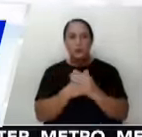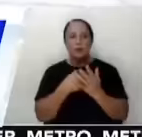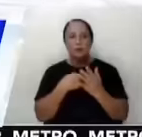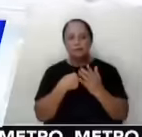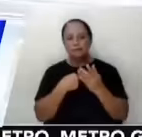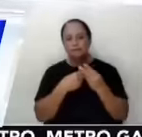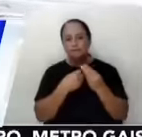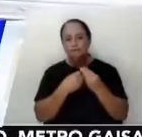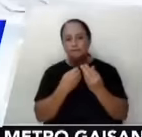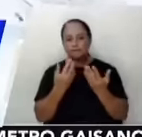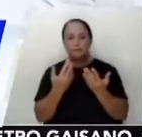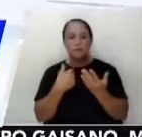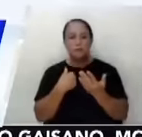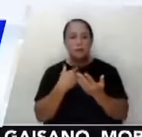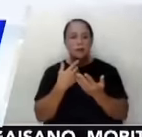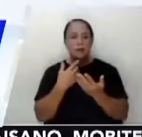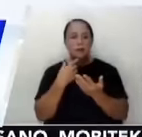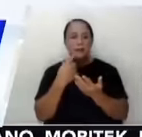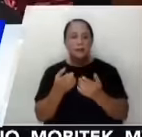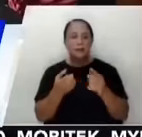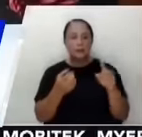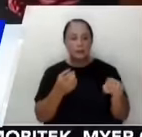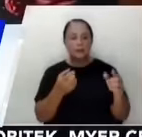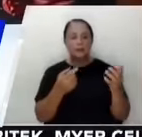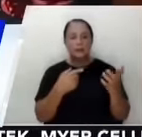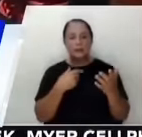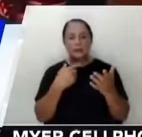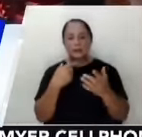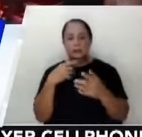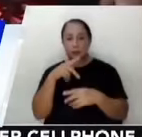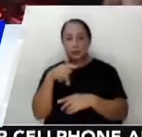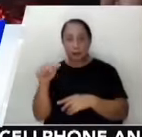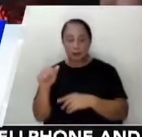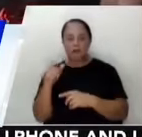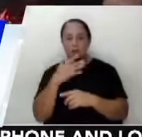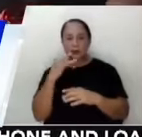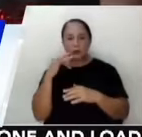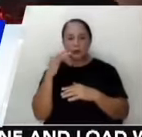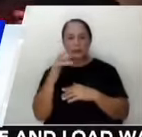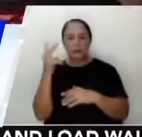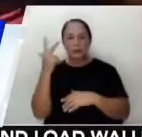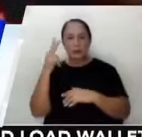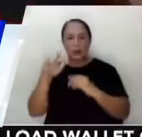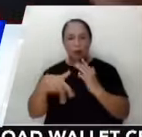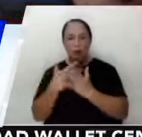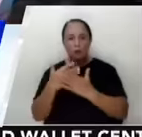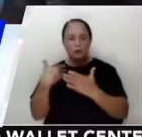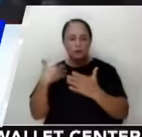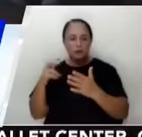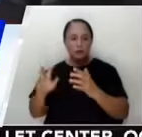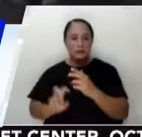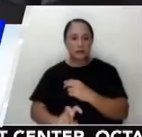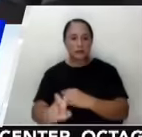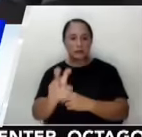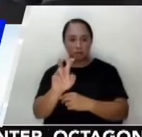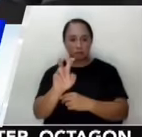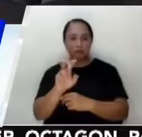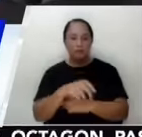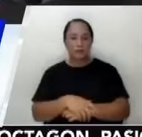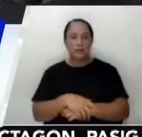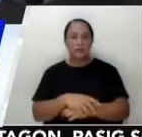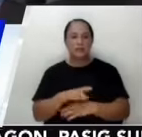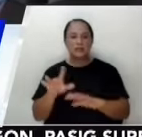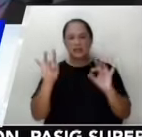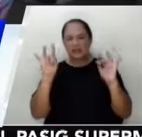ng PPA, pumunta sa mga pantalan 2 o 3 oras bago ang schedule ng pag-alis. Travel light at